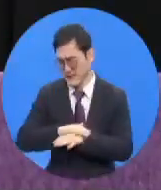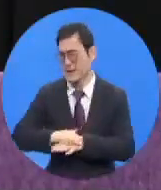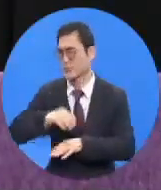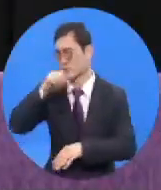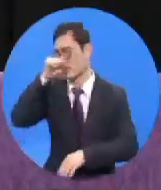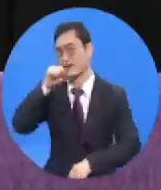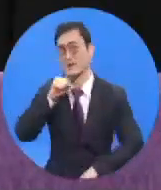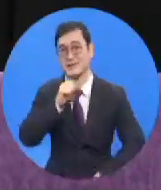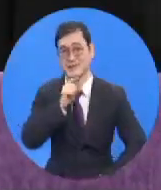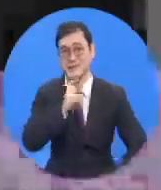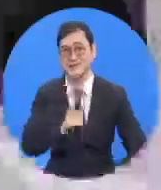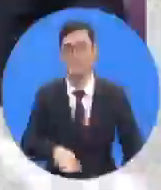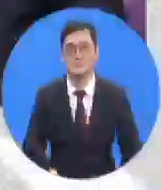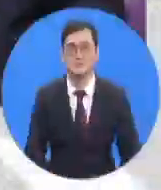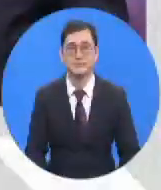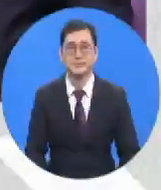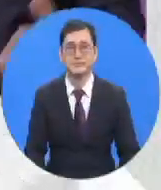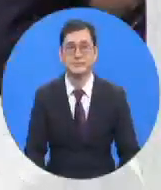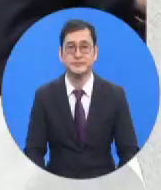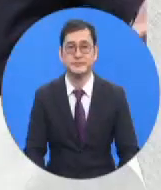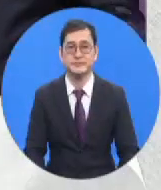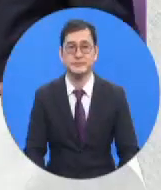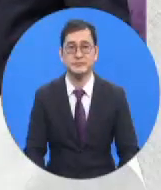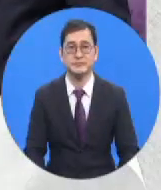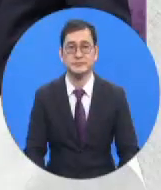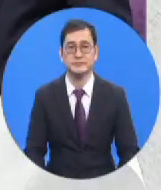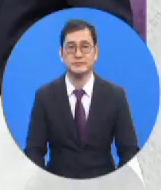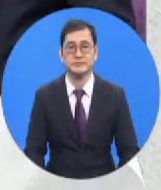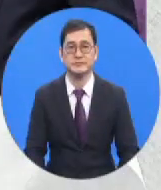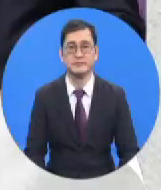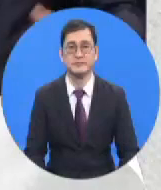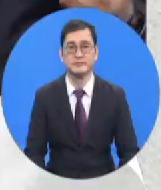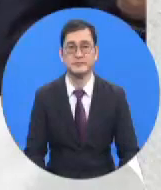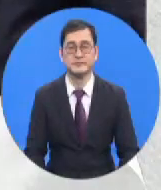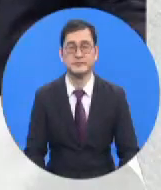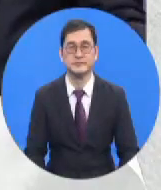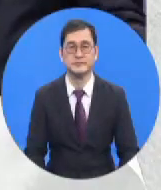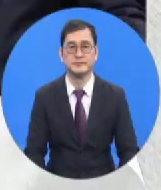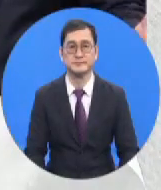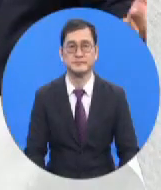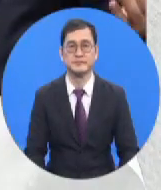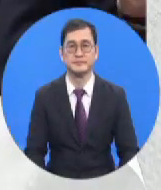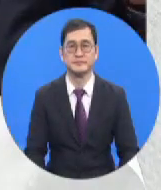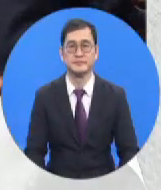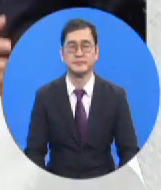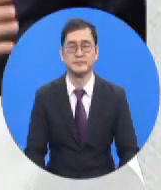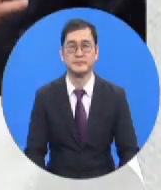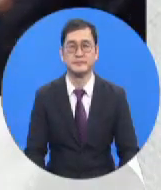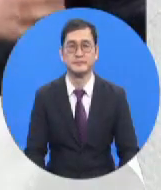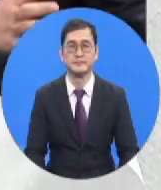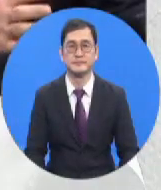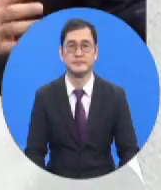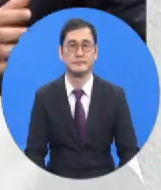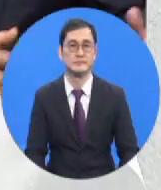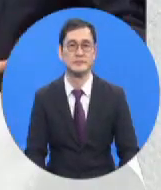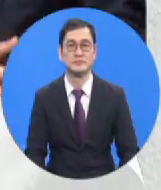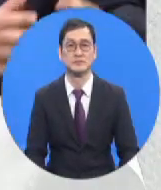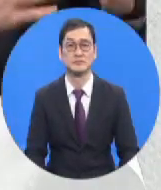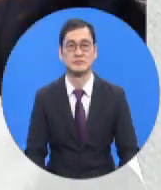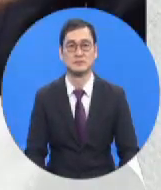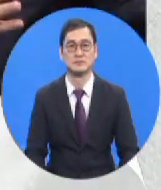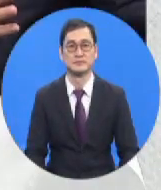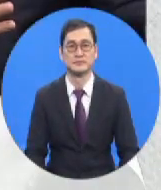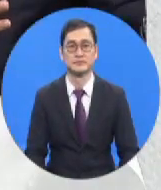대해서 말씀드리기 한 말씀만 더 드리면 조금 전에 이제 여러 뭐 검사님들이나 뭐 사법 쪽에서